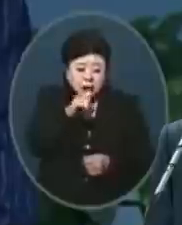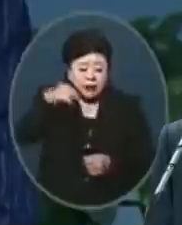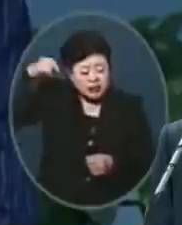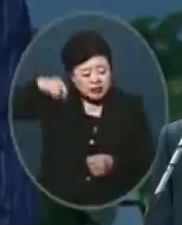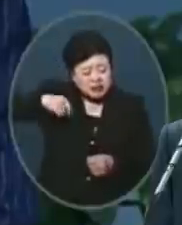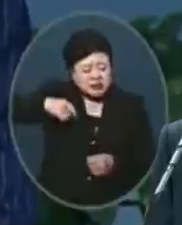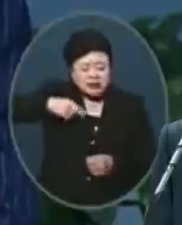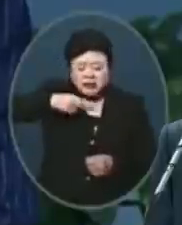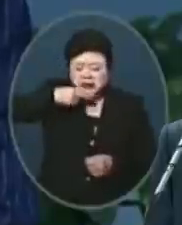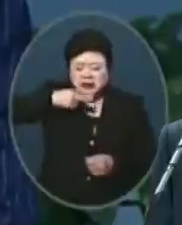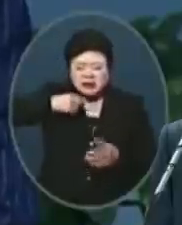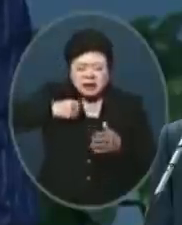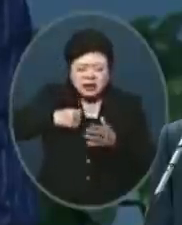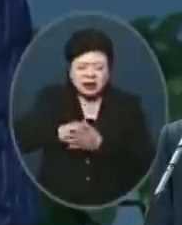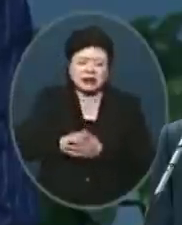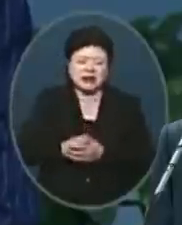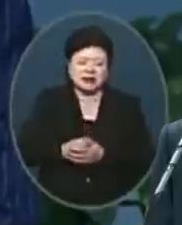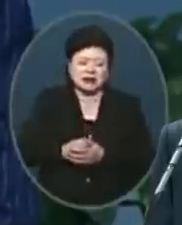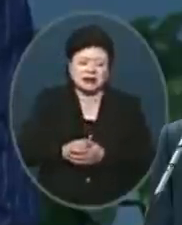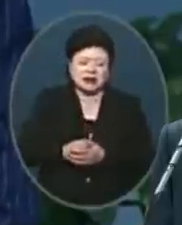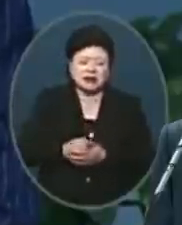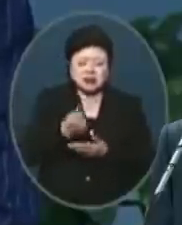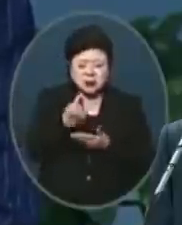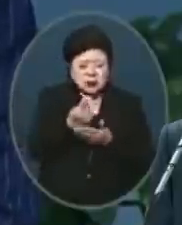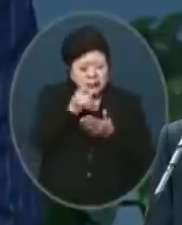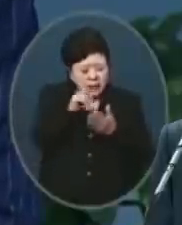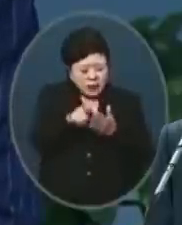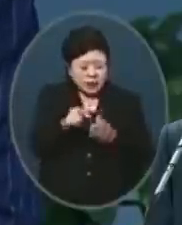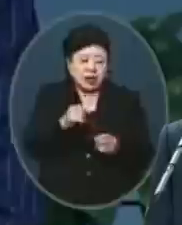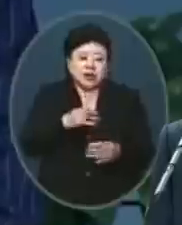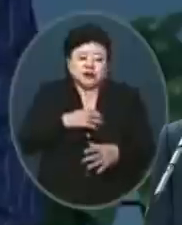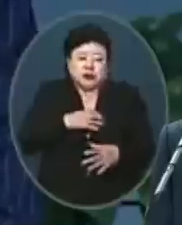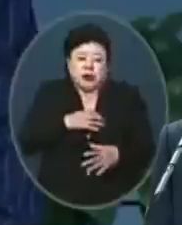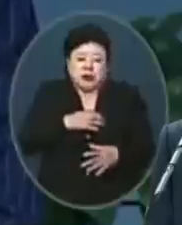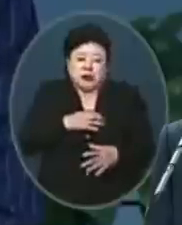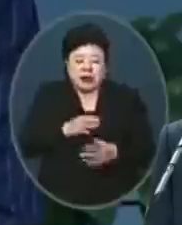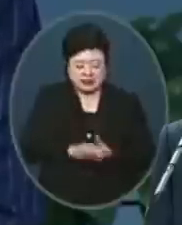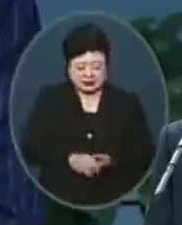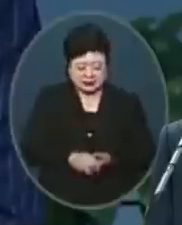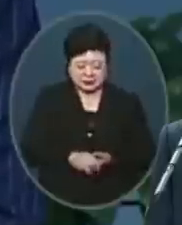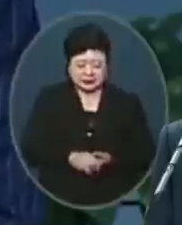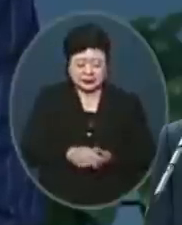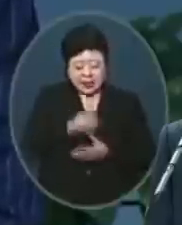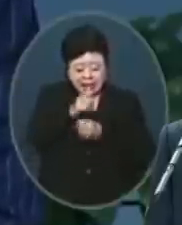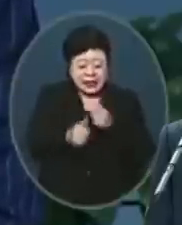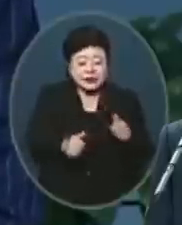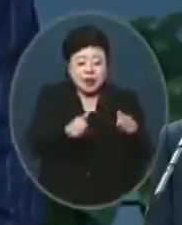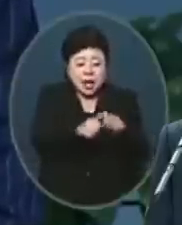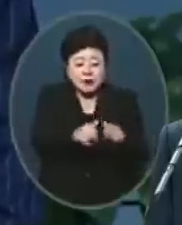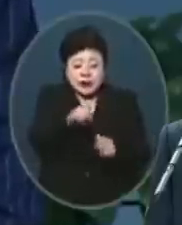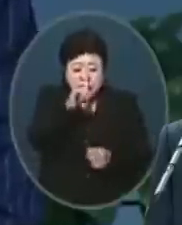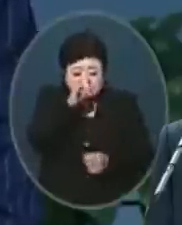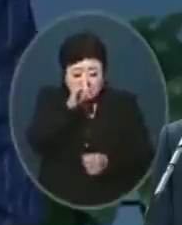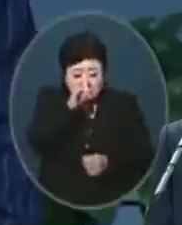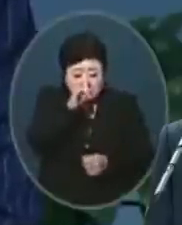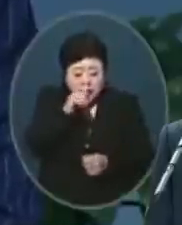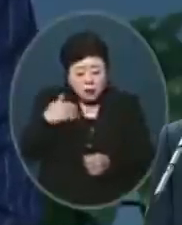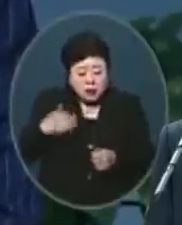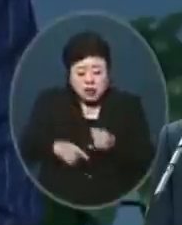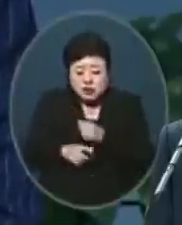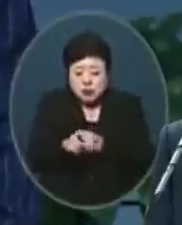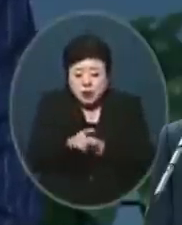느끼지 못하고 있기 때문에 이런 것이 다가오면 두려워하는 것입니다. 왜 하나님이 함께 있다는 것을